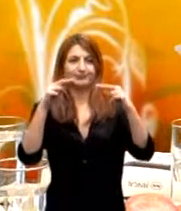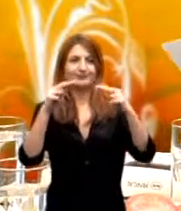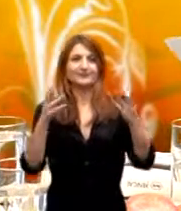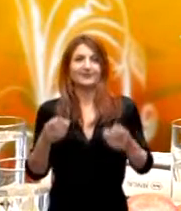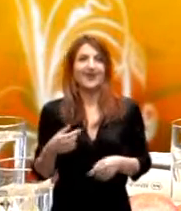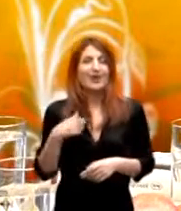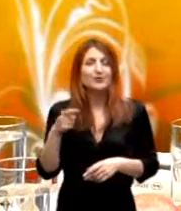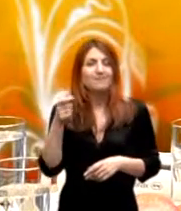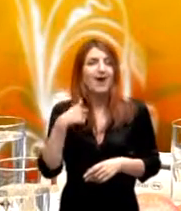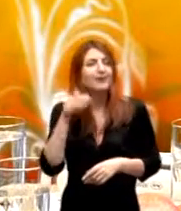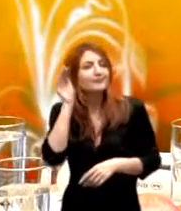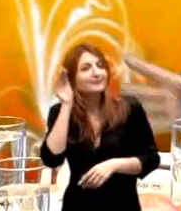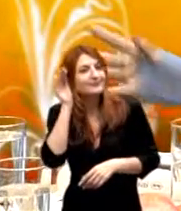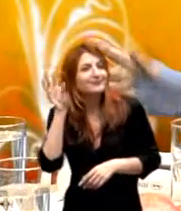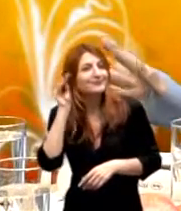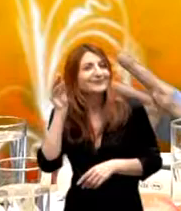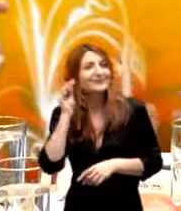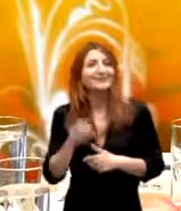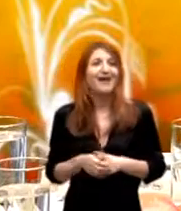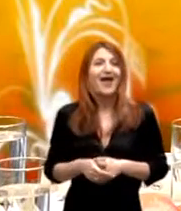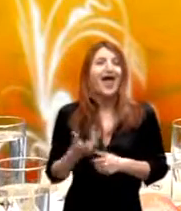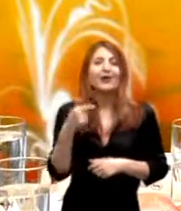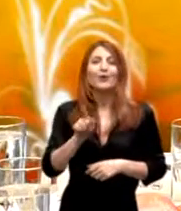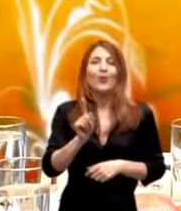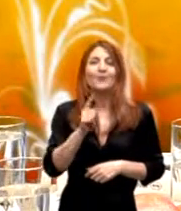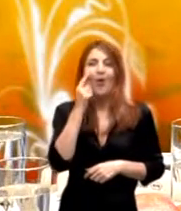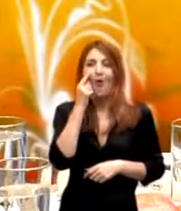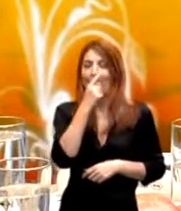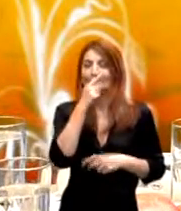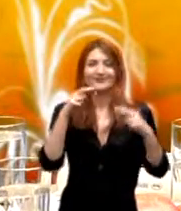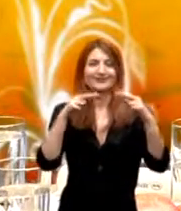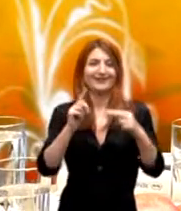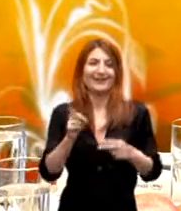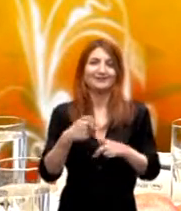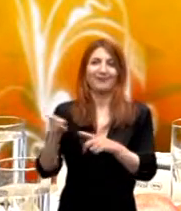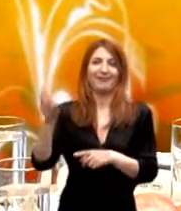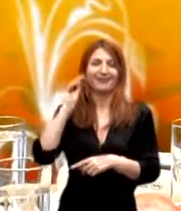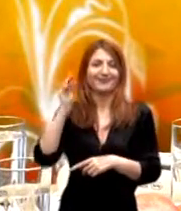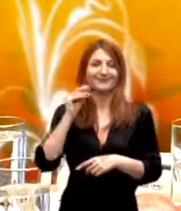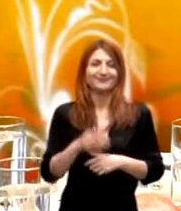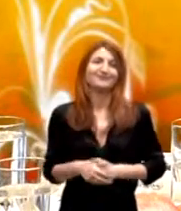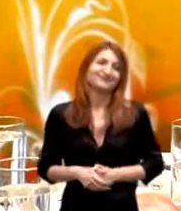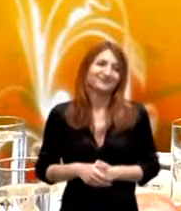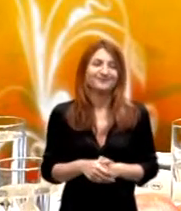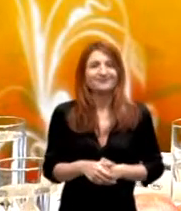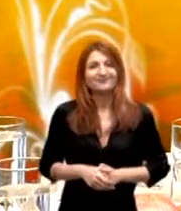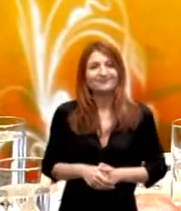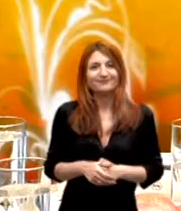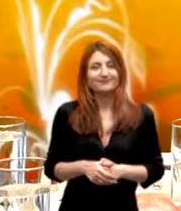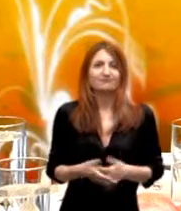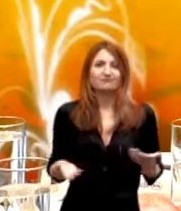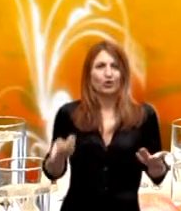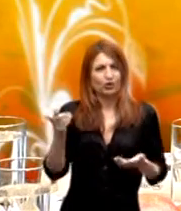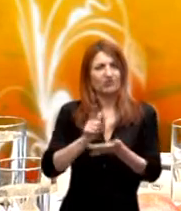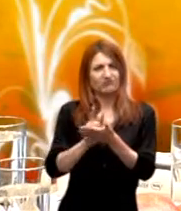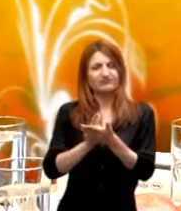ga prisluškujem. Eto. Evo mi oči u oči, ne prisluški. Evo, to smo riješili. Josip, gospođi je zbilja vrijeme da se